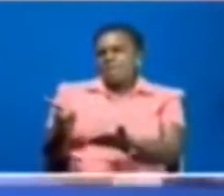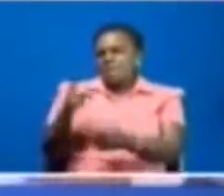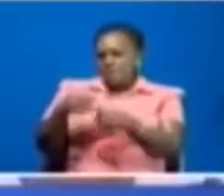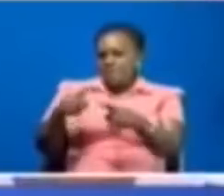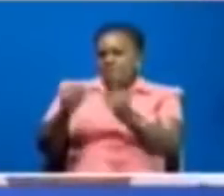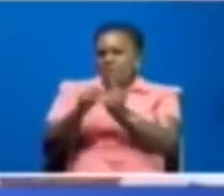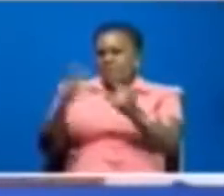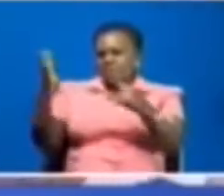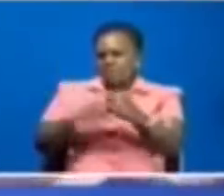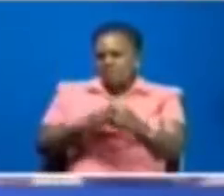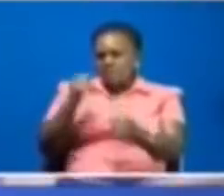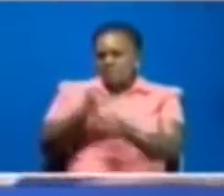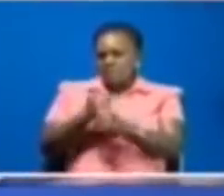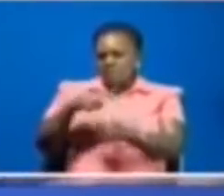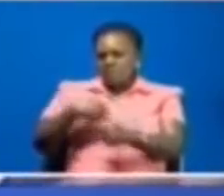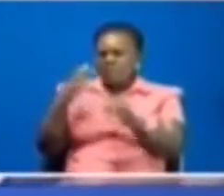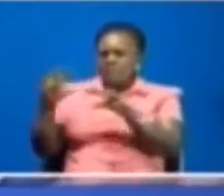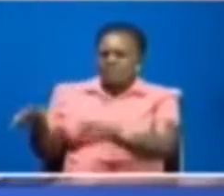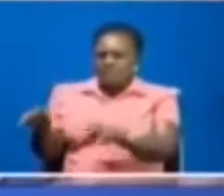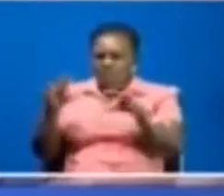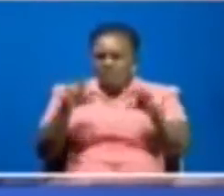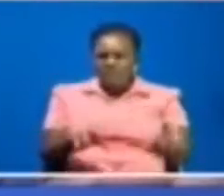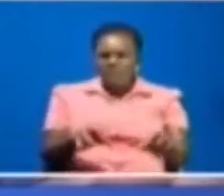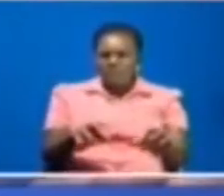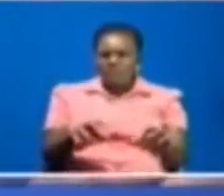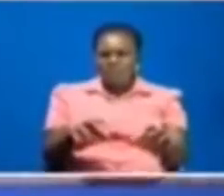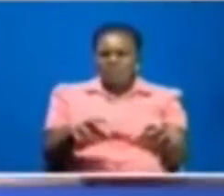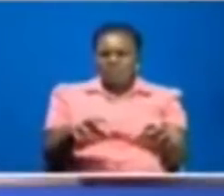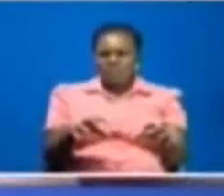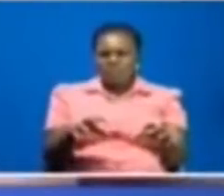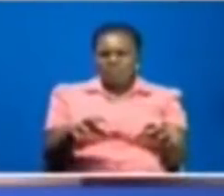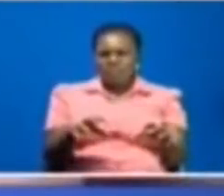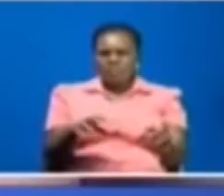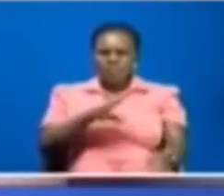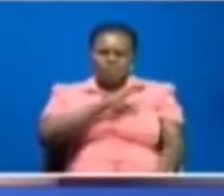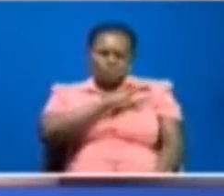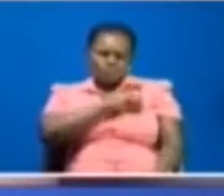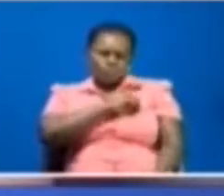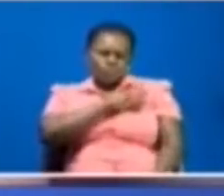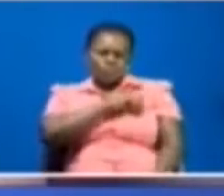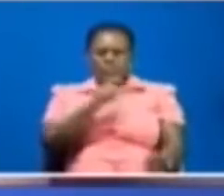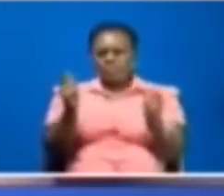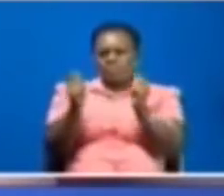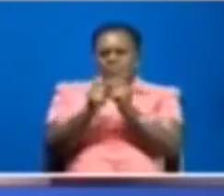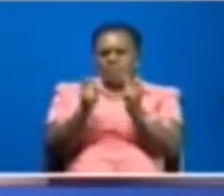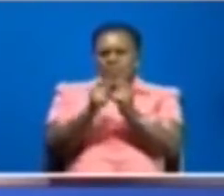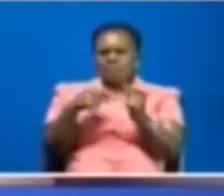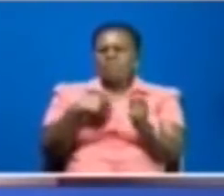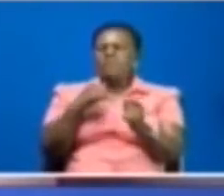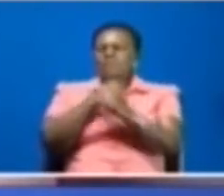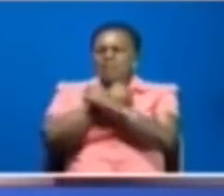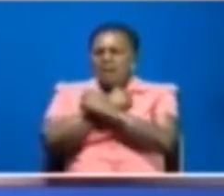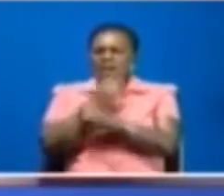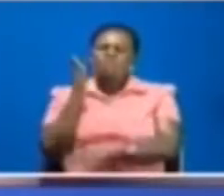19 years mumetufanya tuumie na tuteseka, ilhali there is reality. Nitavumilia tu hiyo uchungu kwa sababu hata hivyo mimi napenda